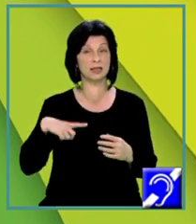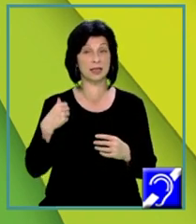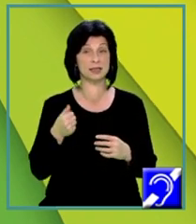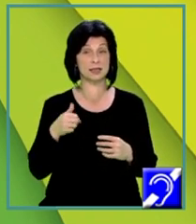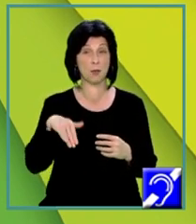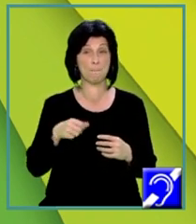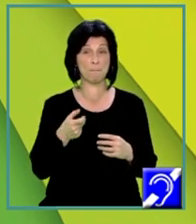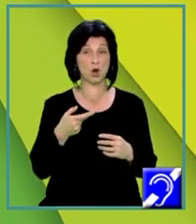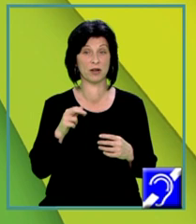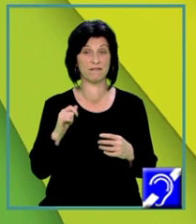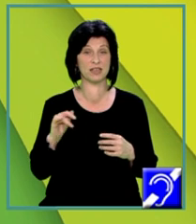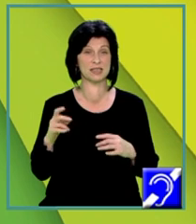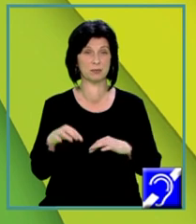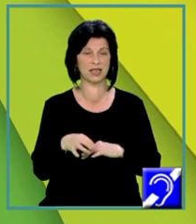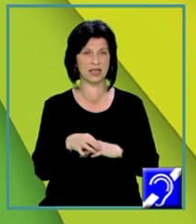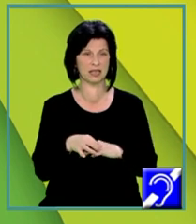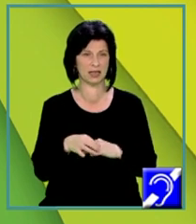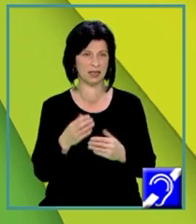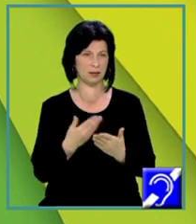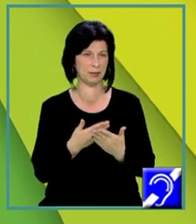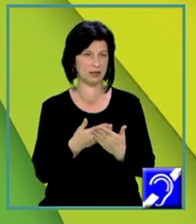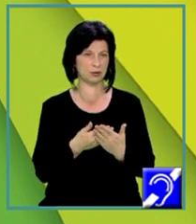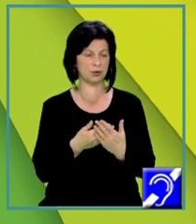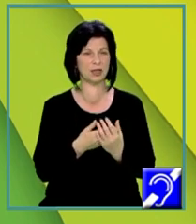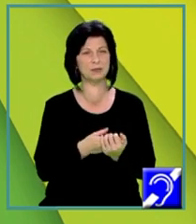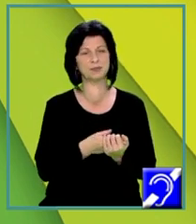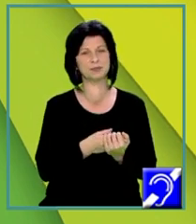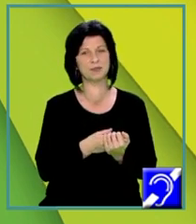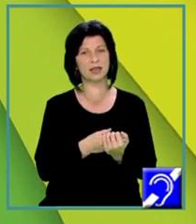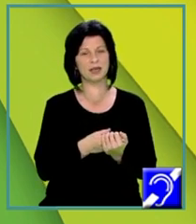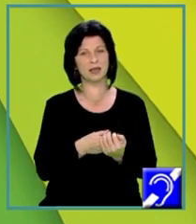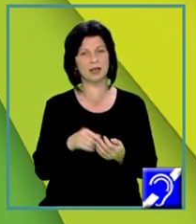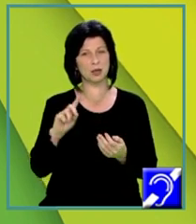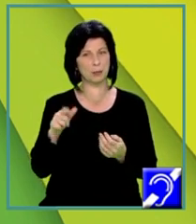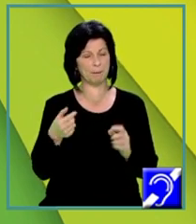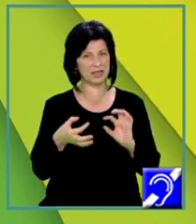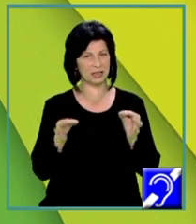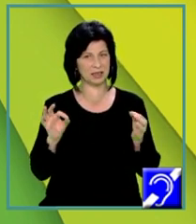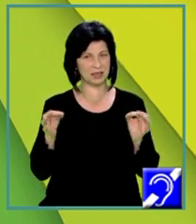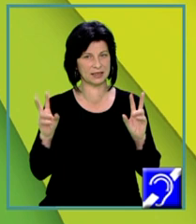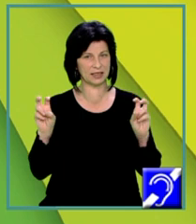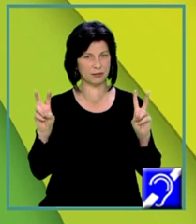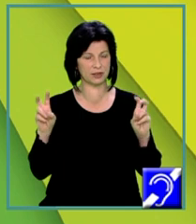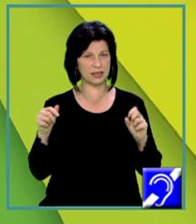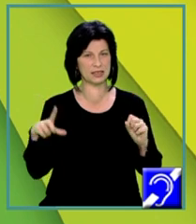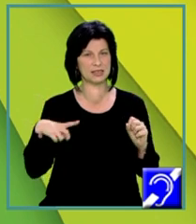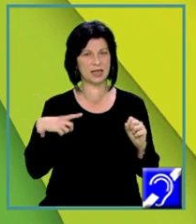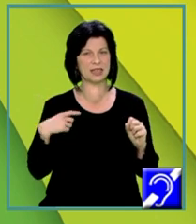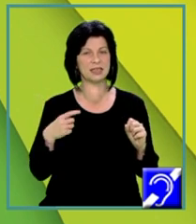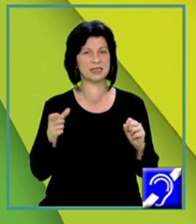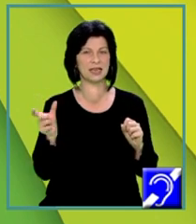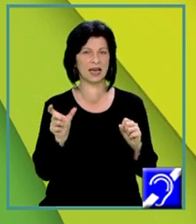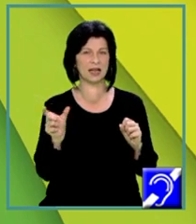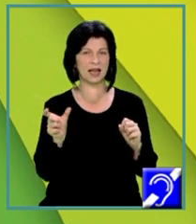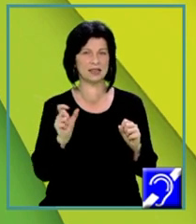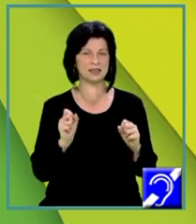sunt imediate repede exclusiv cu înseamnă clasa lui plus y care prin definiție Este clasa de exclus clasă de ele Adică vei fi puse de York